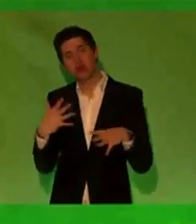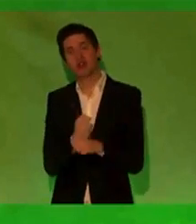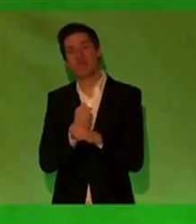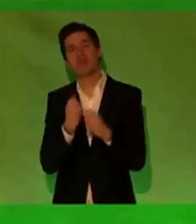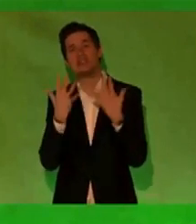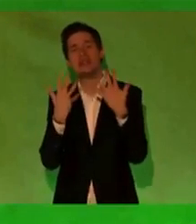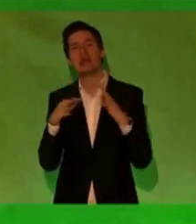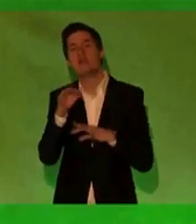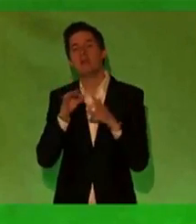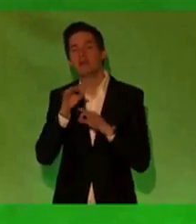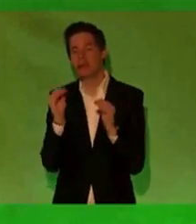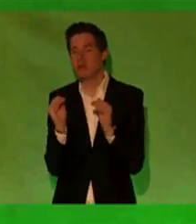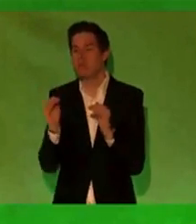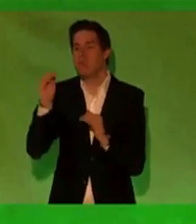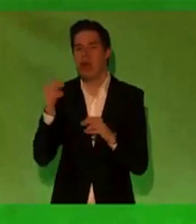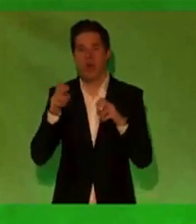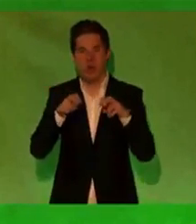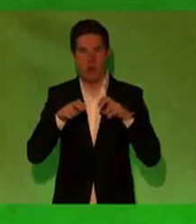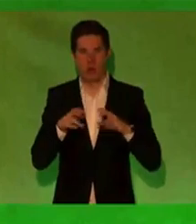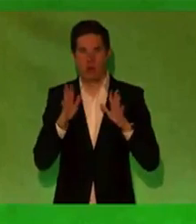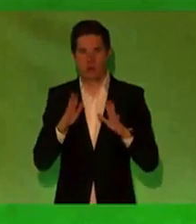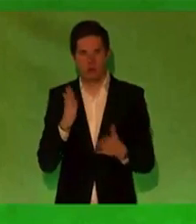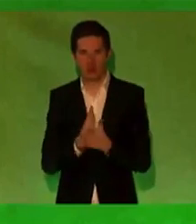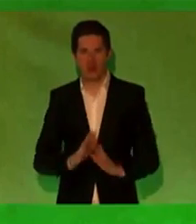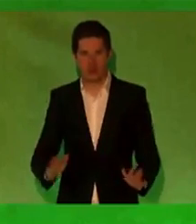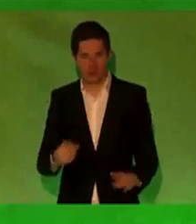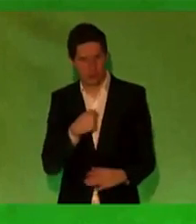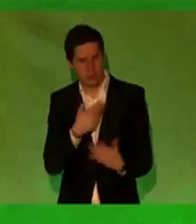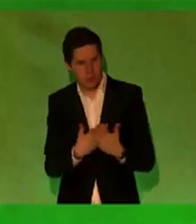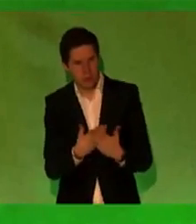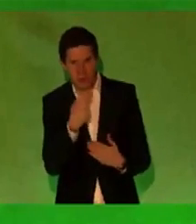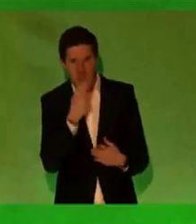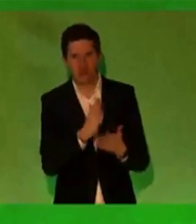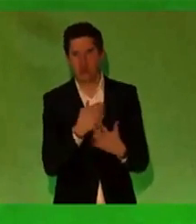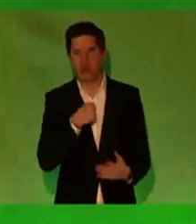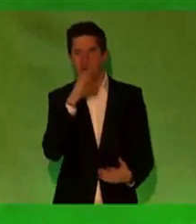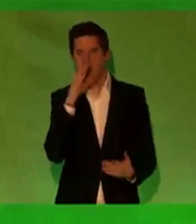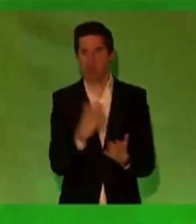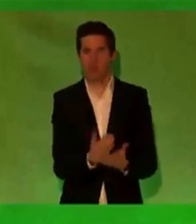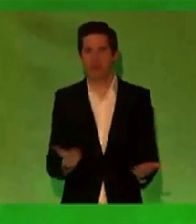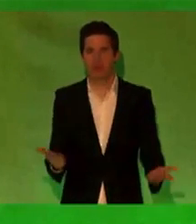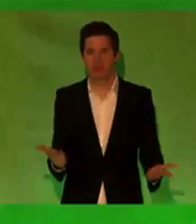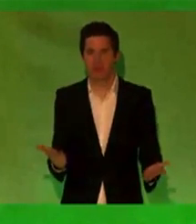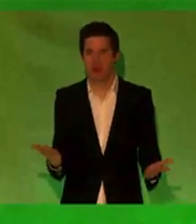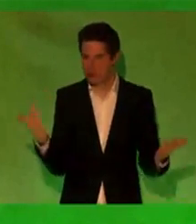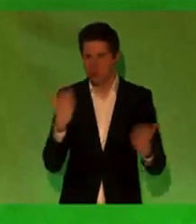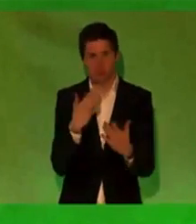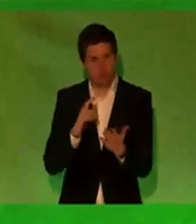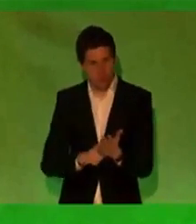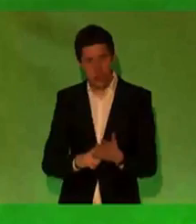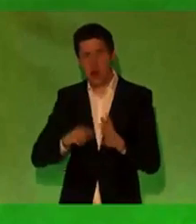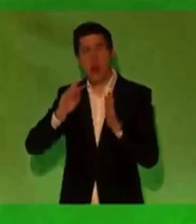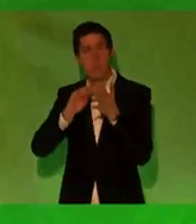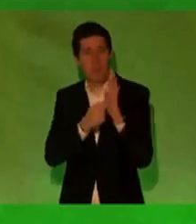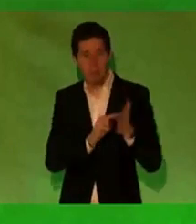mehr Fahrgäste aufnehmen. Für mich war das deshalb sehr enttäuschend, weil alles politische